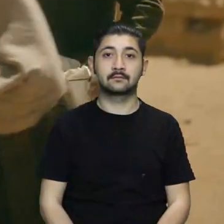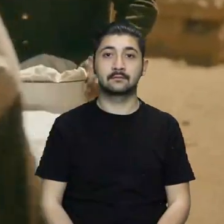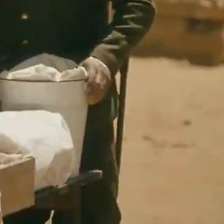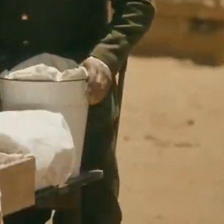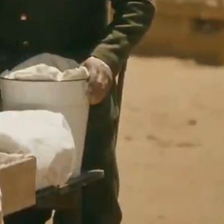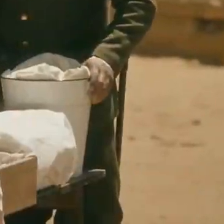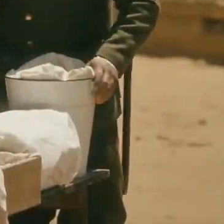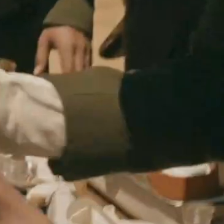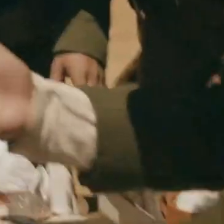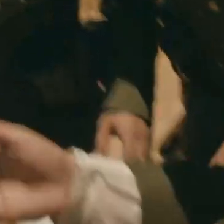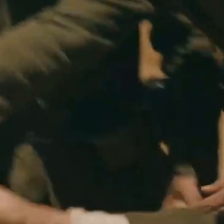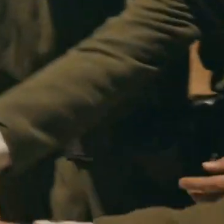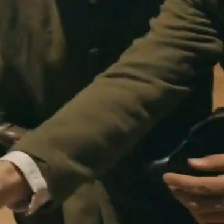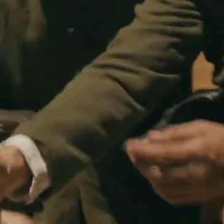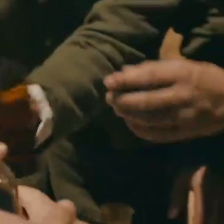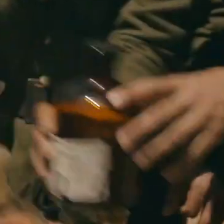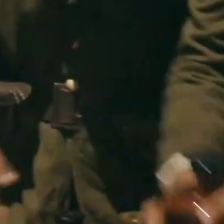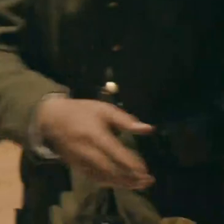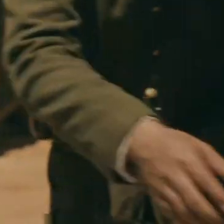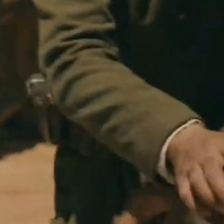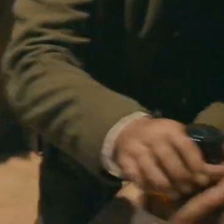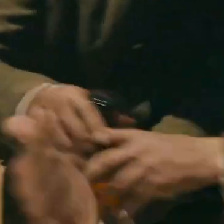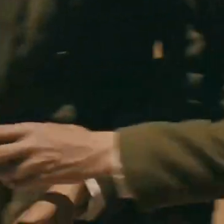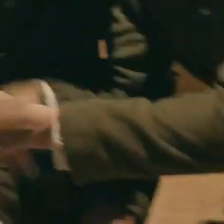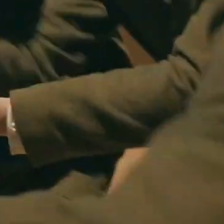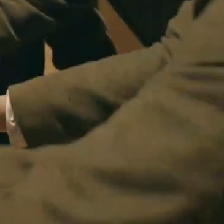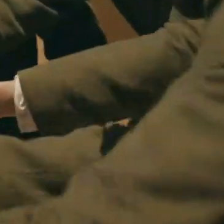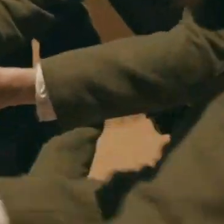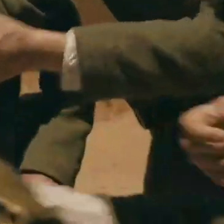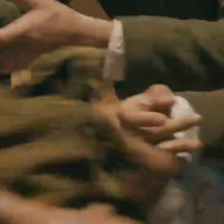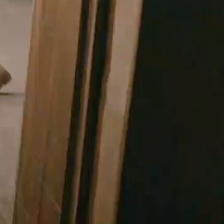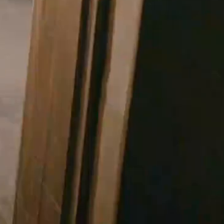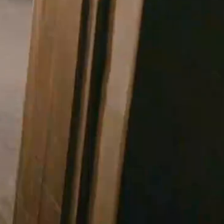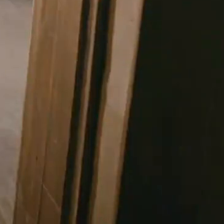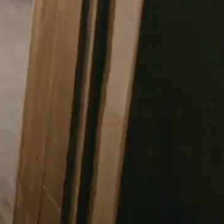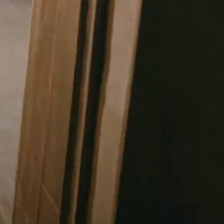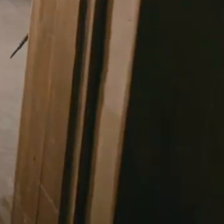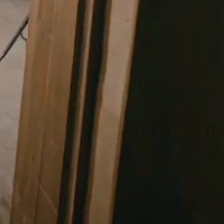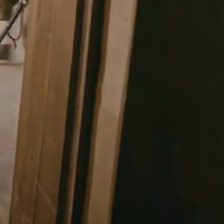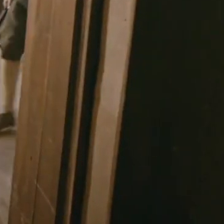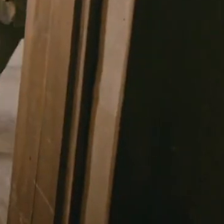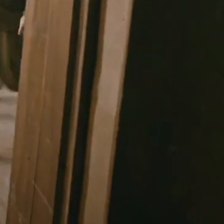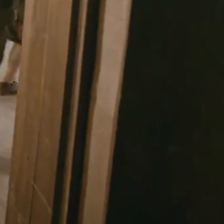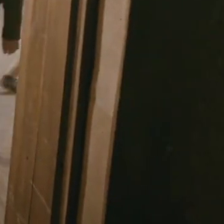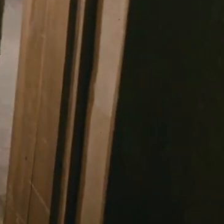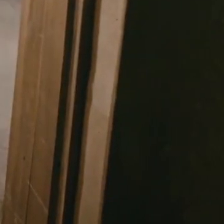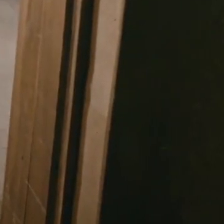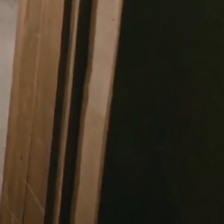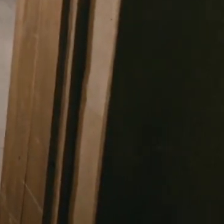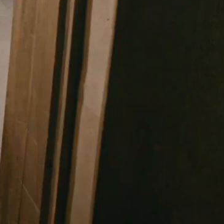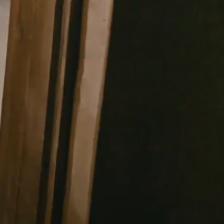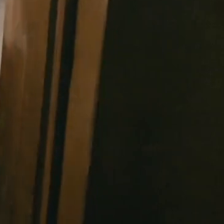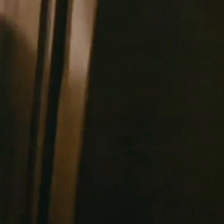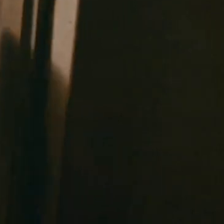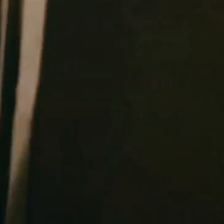masanın başında. Askerler halktan birilerinin getirdiği ilaçları alıyor. Şamil kaymakamlığın zemin katında bulunan bir